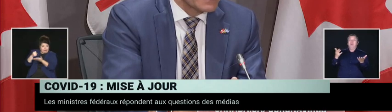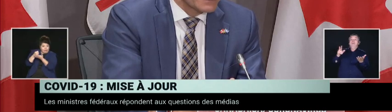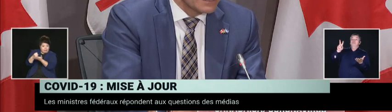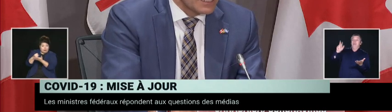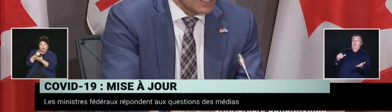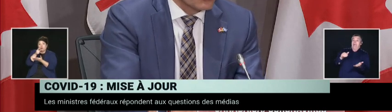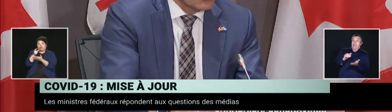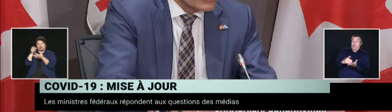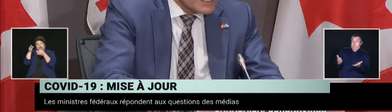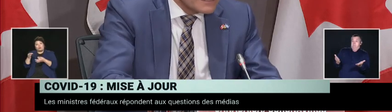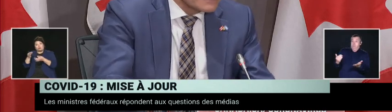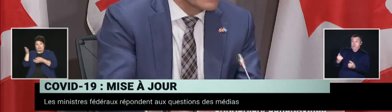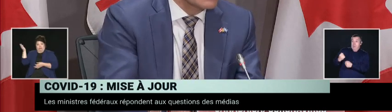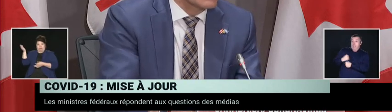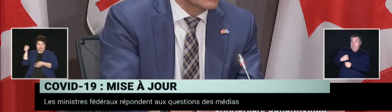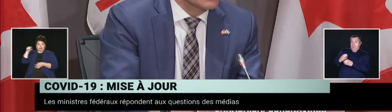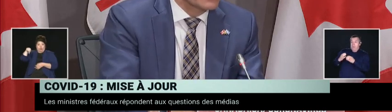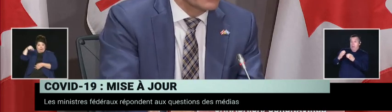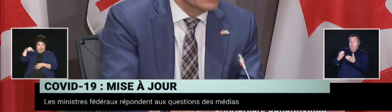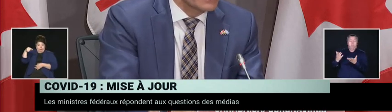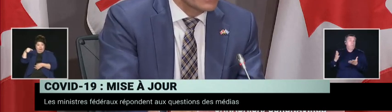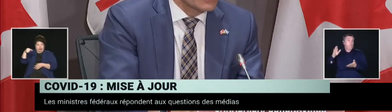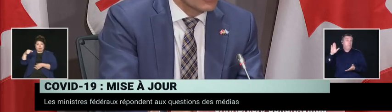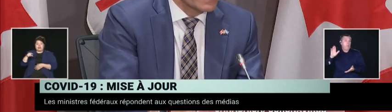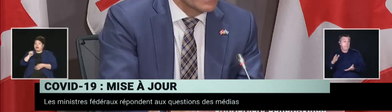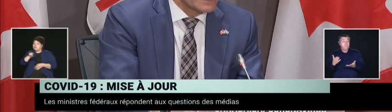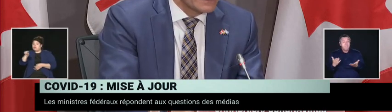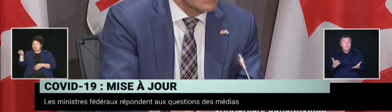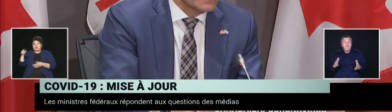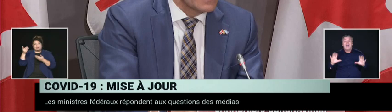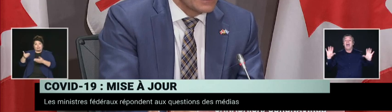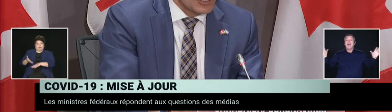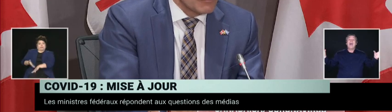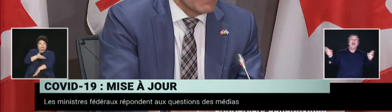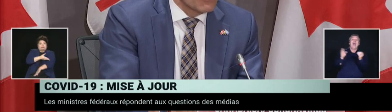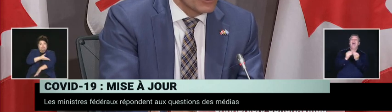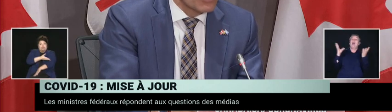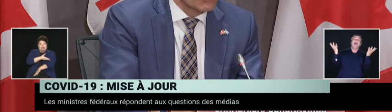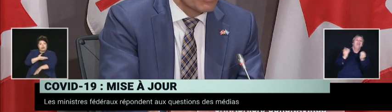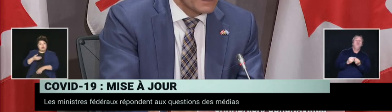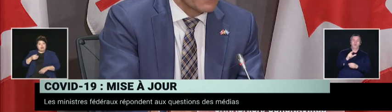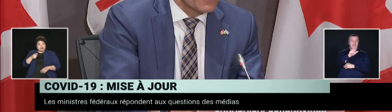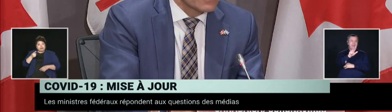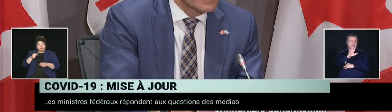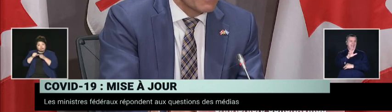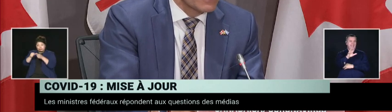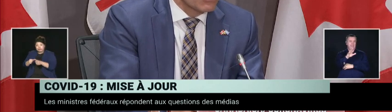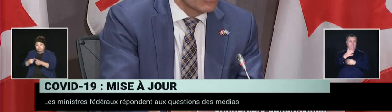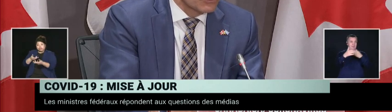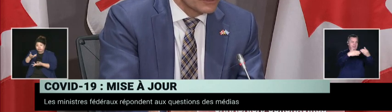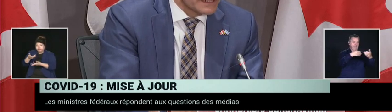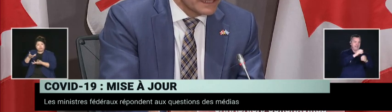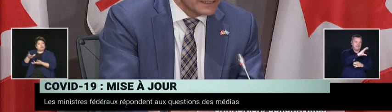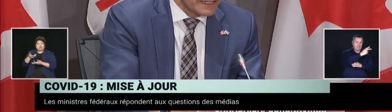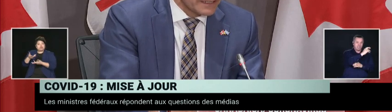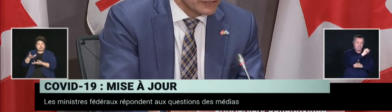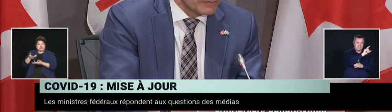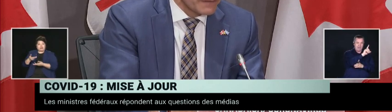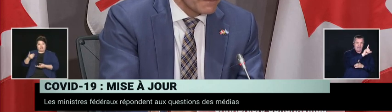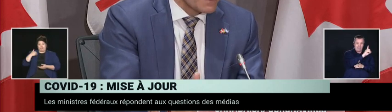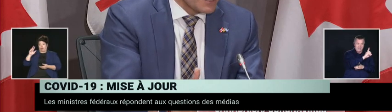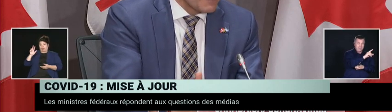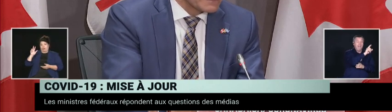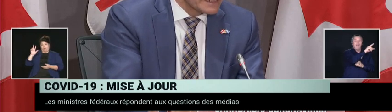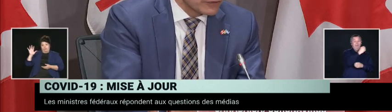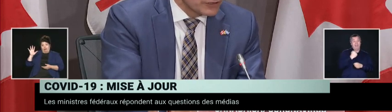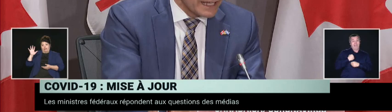armées canadiennes. En tout, il y a 35 CHSLD qui ont été aidés à un moment ou à un autre par les Forces armées au cours des dernières